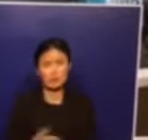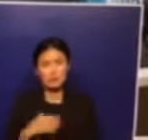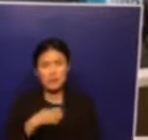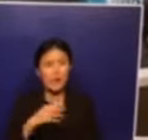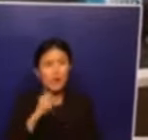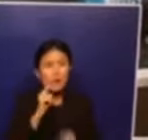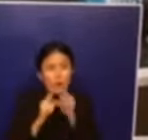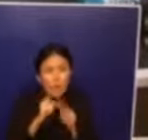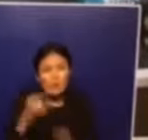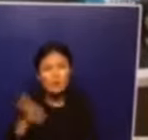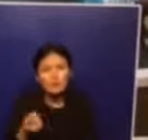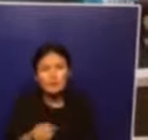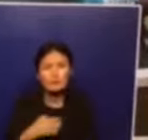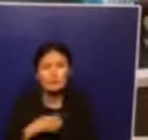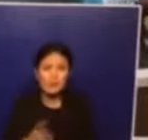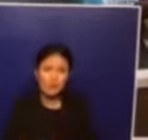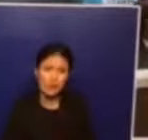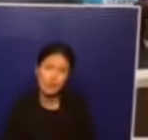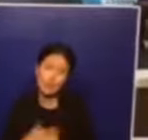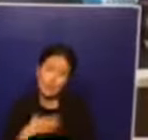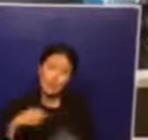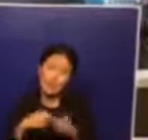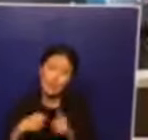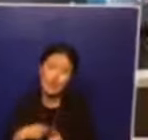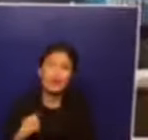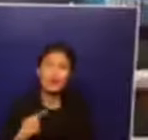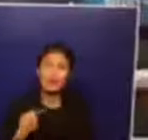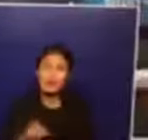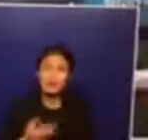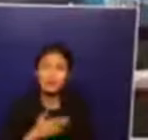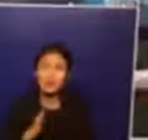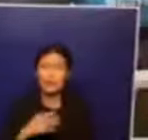แผ่นดินเป็นปัญหาของบ้านเมืองและเรื่องที่ว่าอยู่ใน